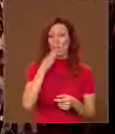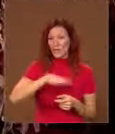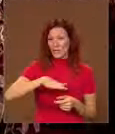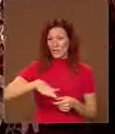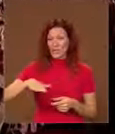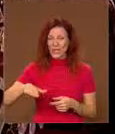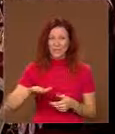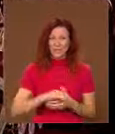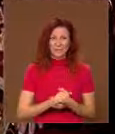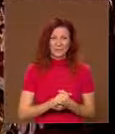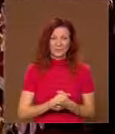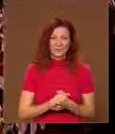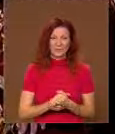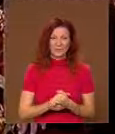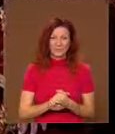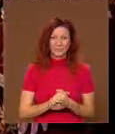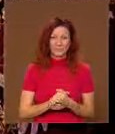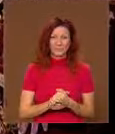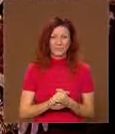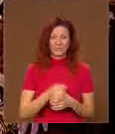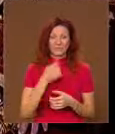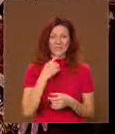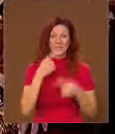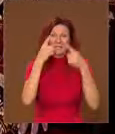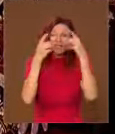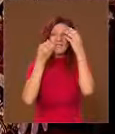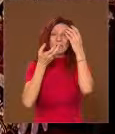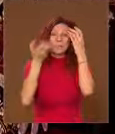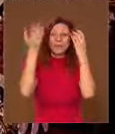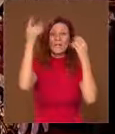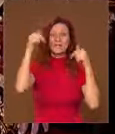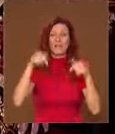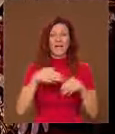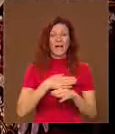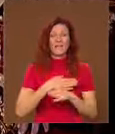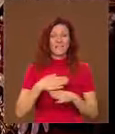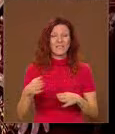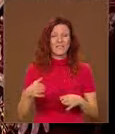Сина и Святия Дух сега винаги и във вечни векове.